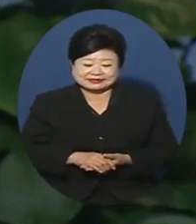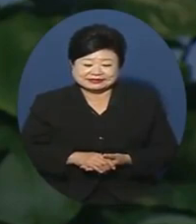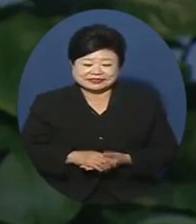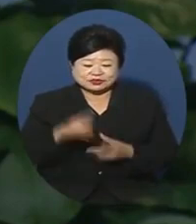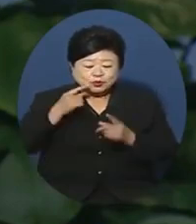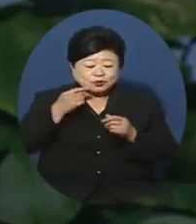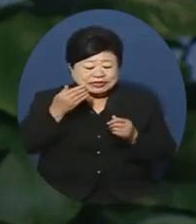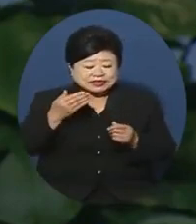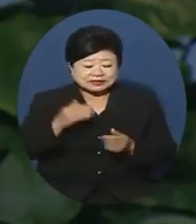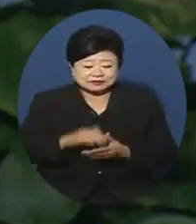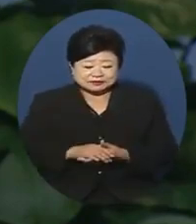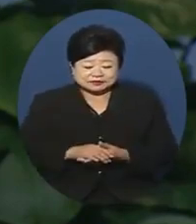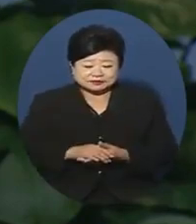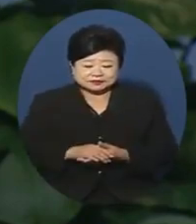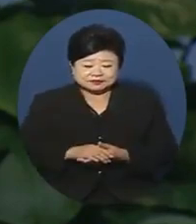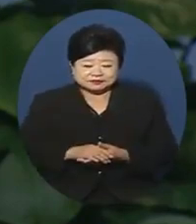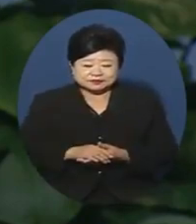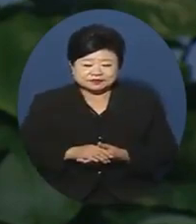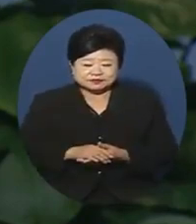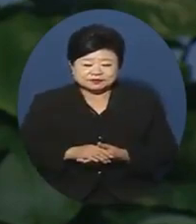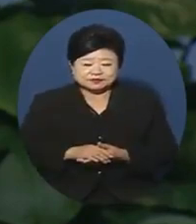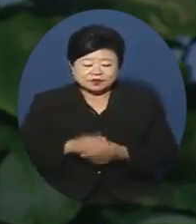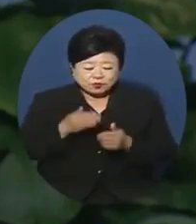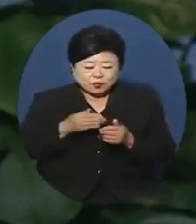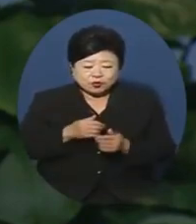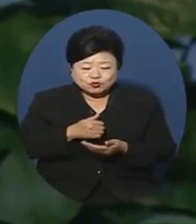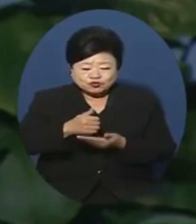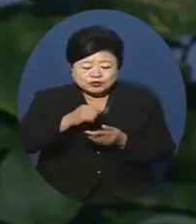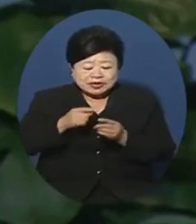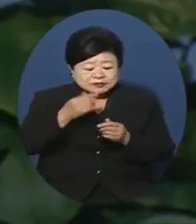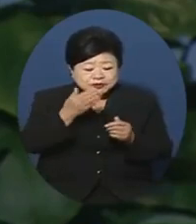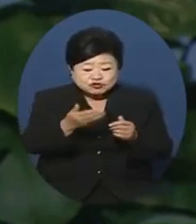저보고 주님이 말씀하신 것은